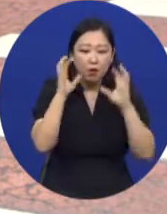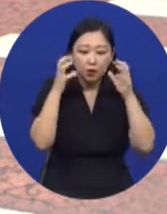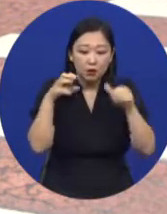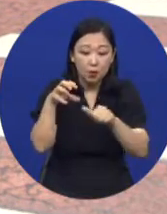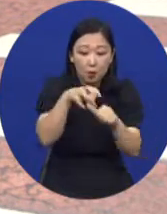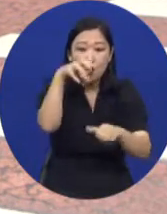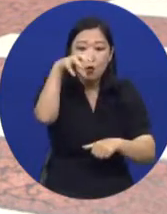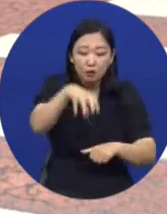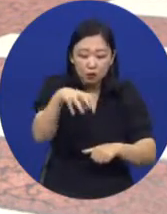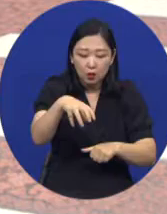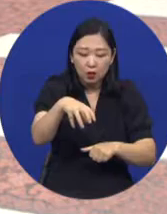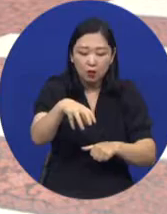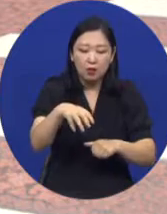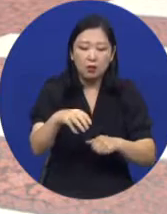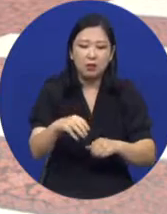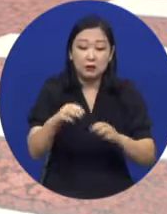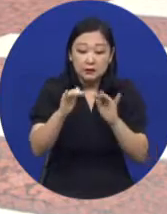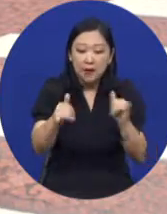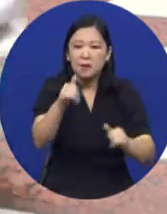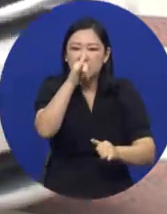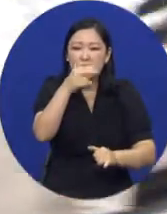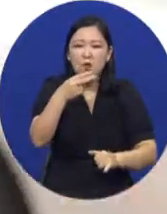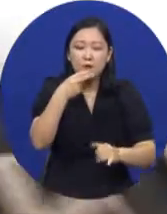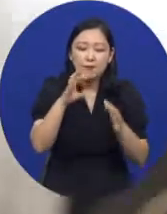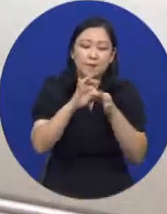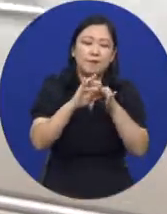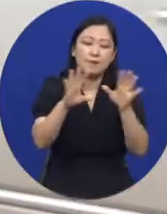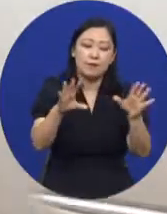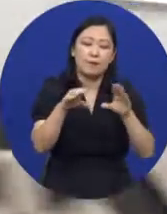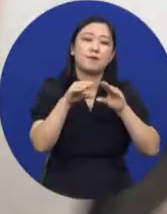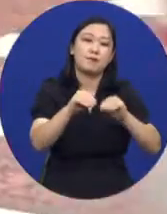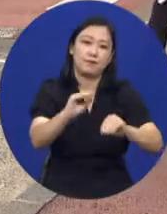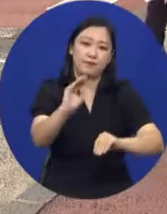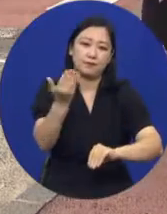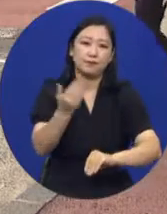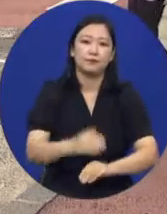내 횡단보도에서는 보행자가 없더라도 일단 정지해야 합니다.